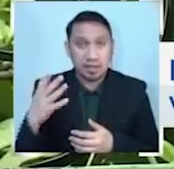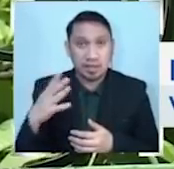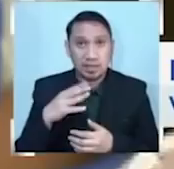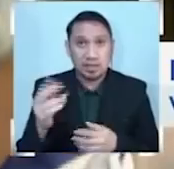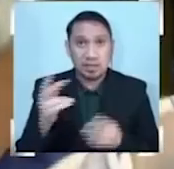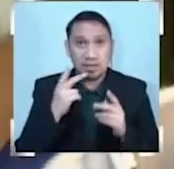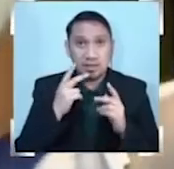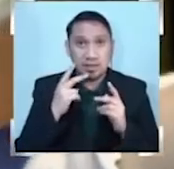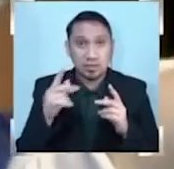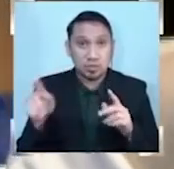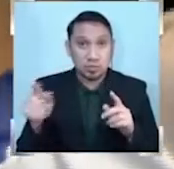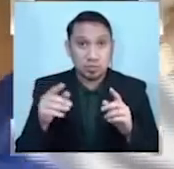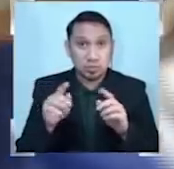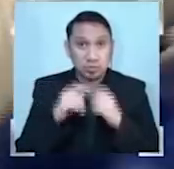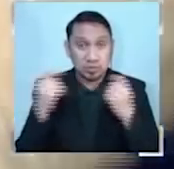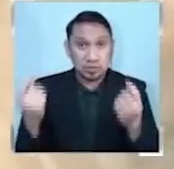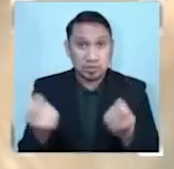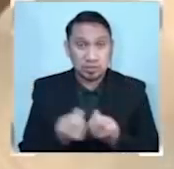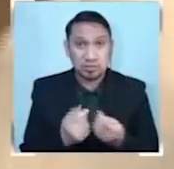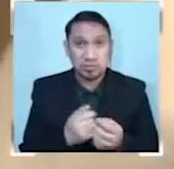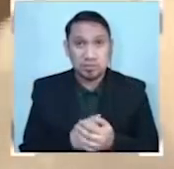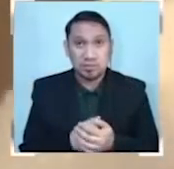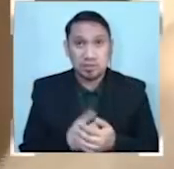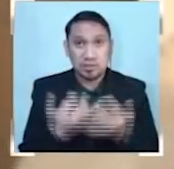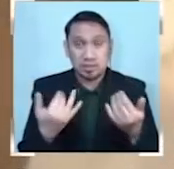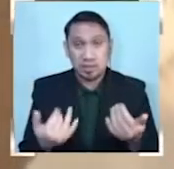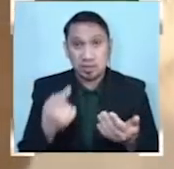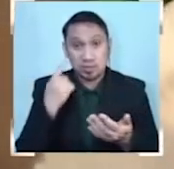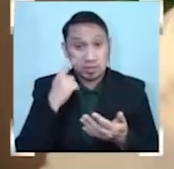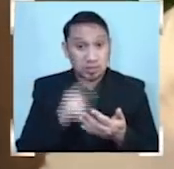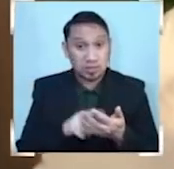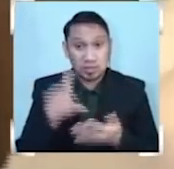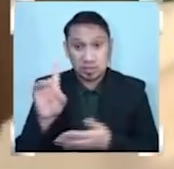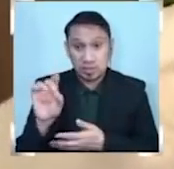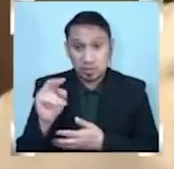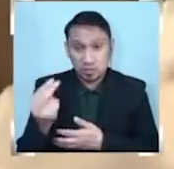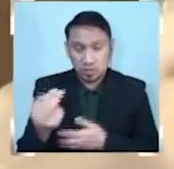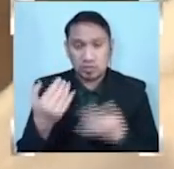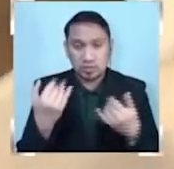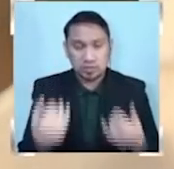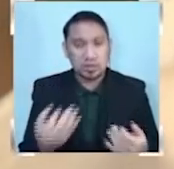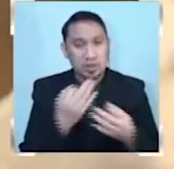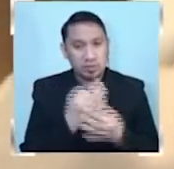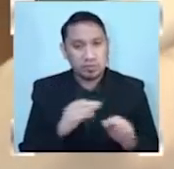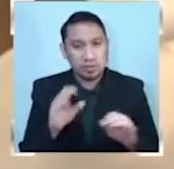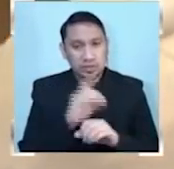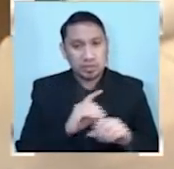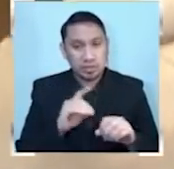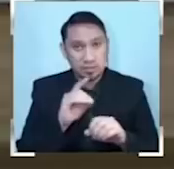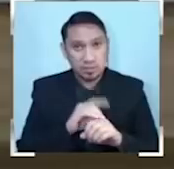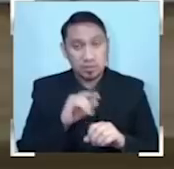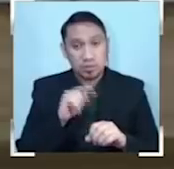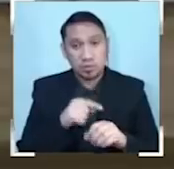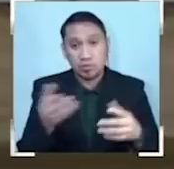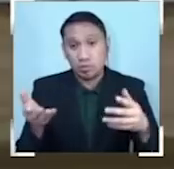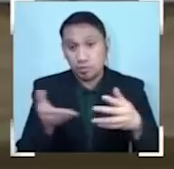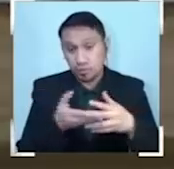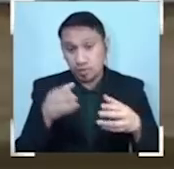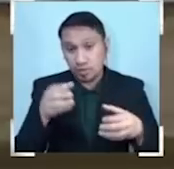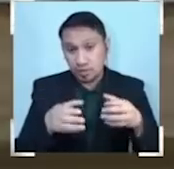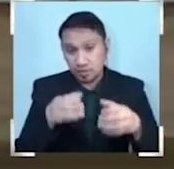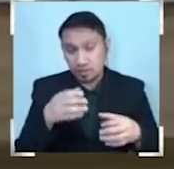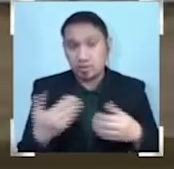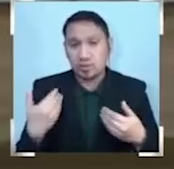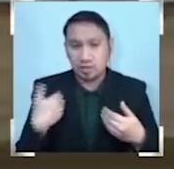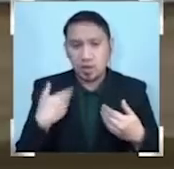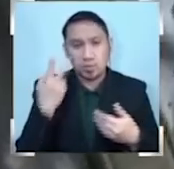Team. Kinikilala ng DOH at NTF ang kalayaan ng mga respondent na maghabla. Hihintayin daw nila ang legal na proseso